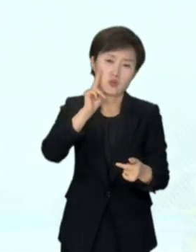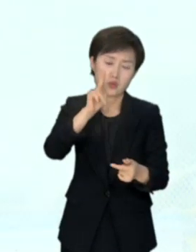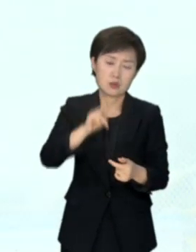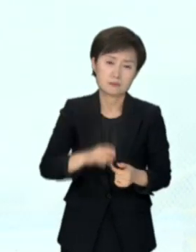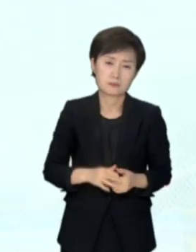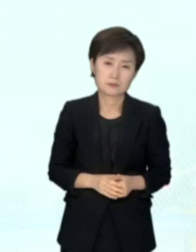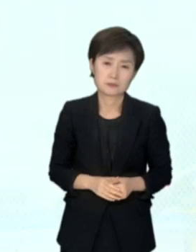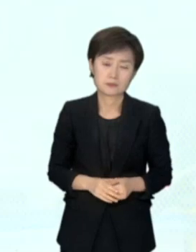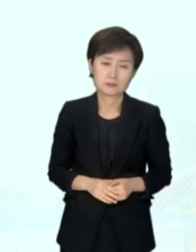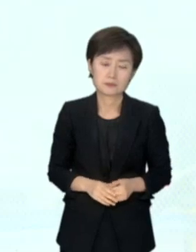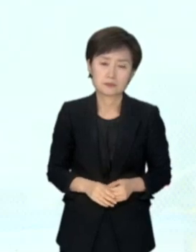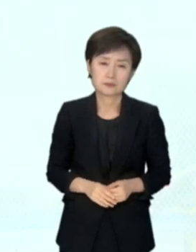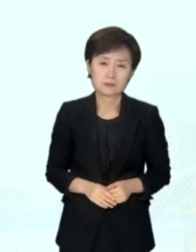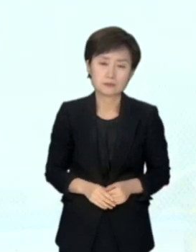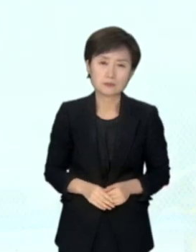수준으로 나타났습니다